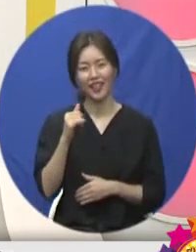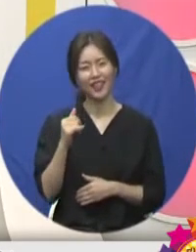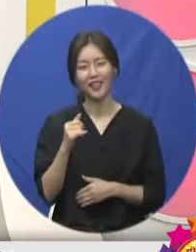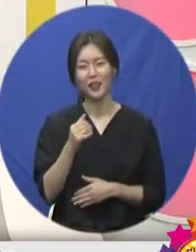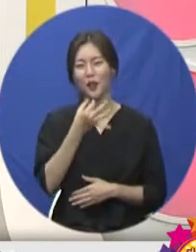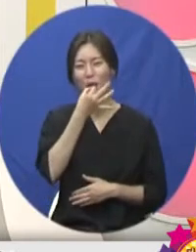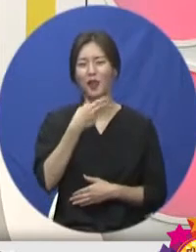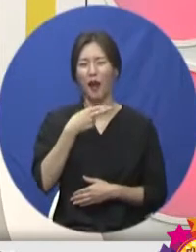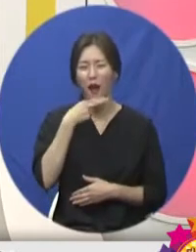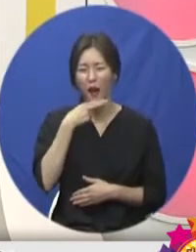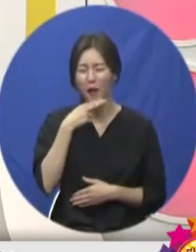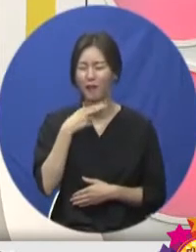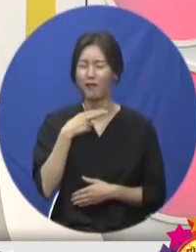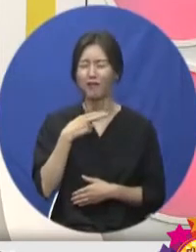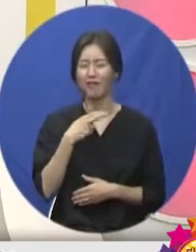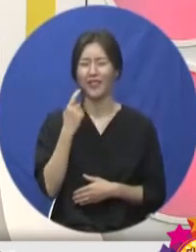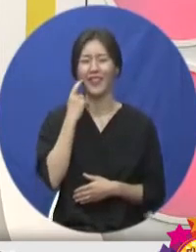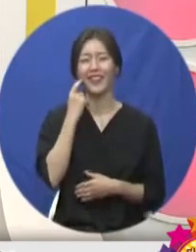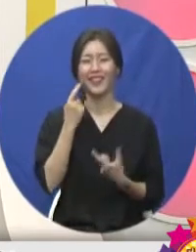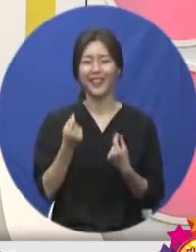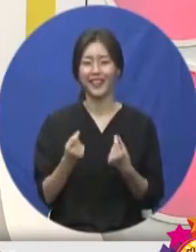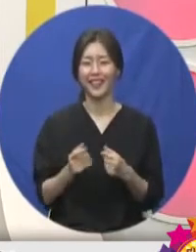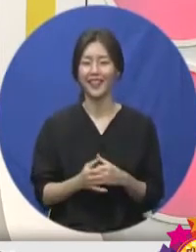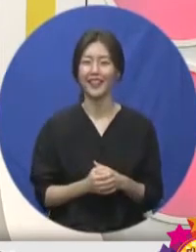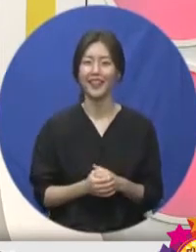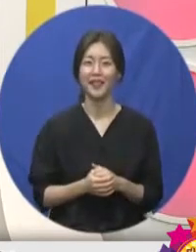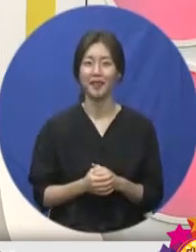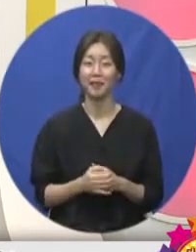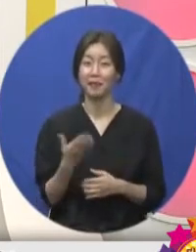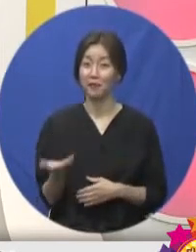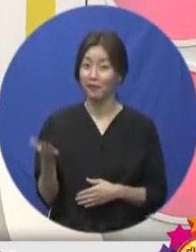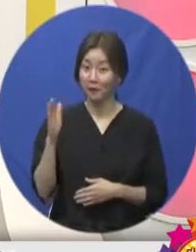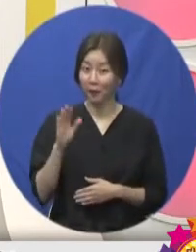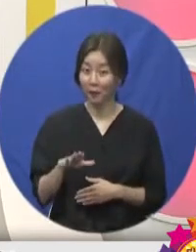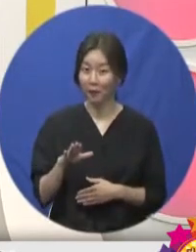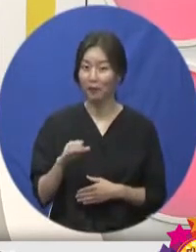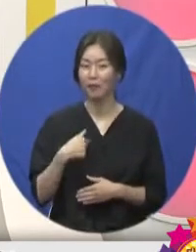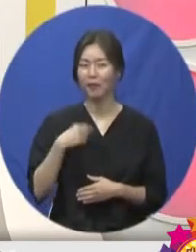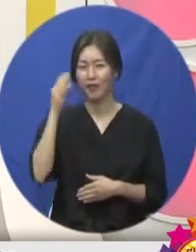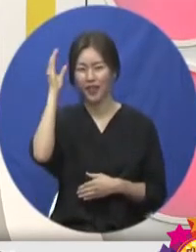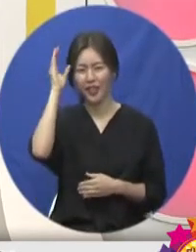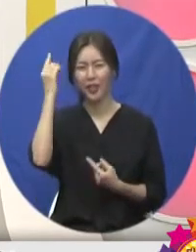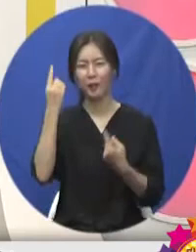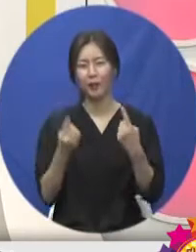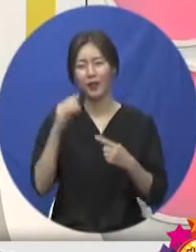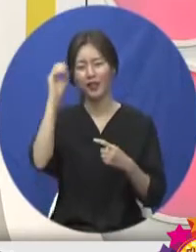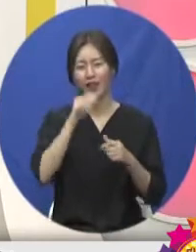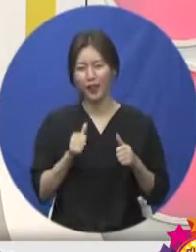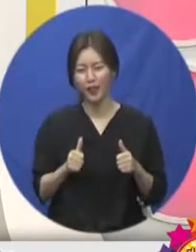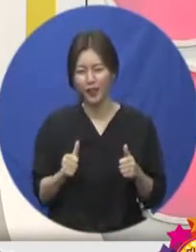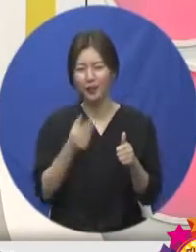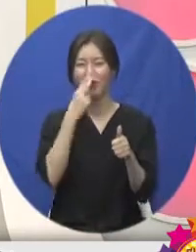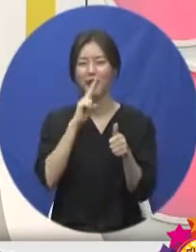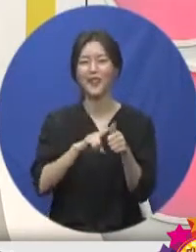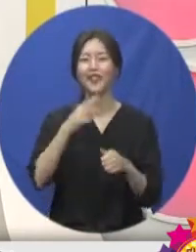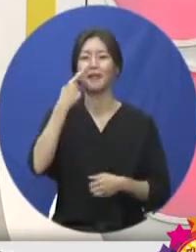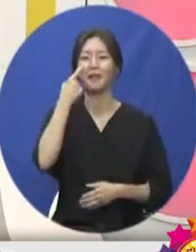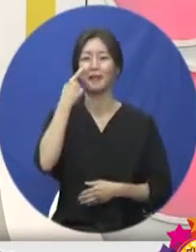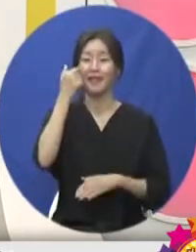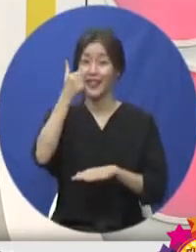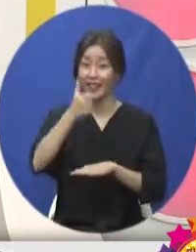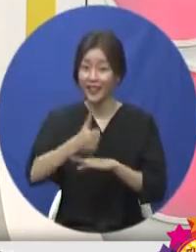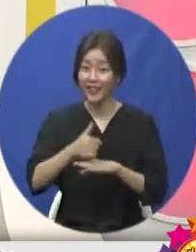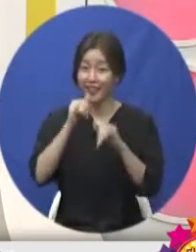안 낸다 그러면 거짓말이겠죠. 그러죠, 그렇지. 그런데 바라지는 않고 그냥 열심히 해볼래요, 그냥. 그럼요, 열심히 하시면.